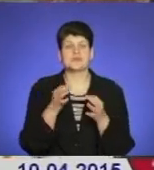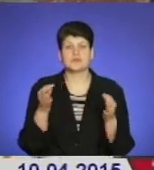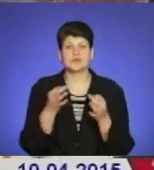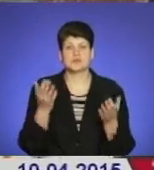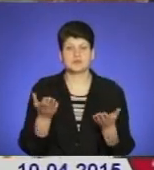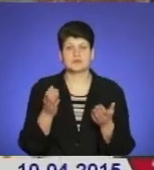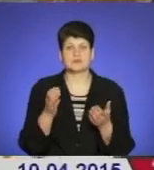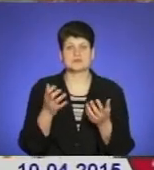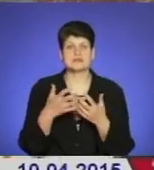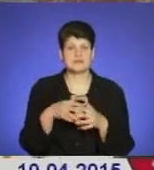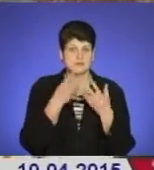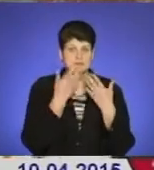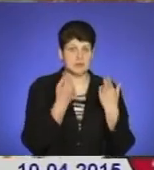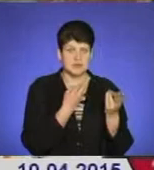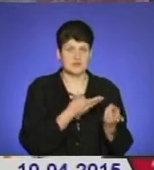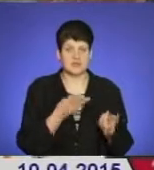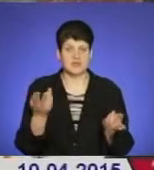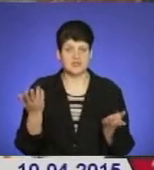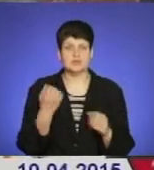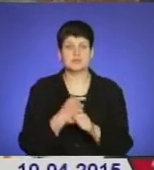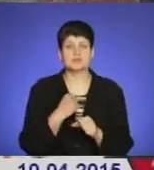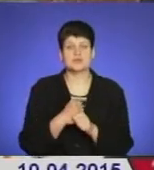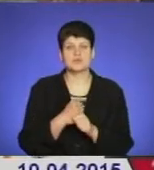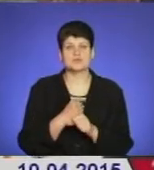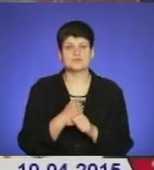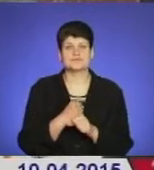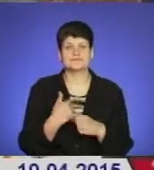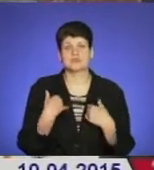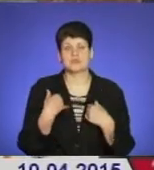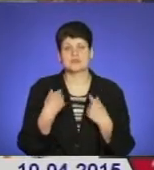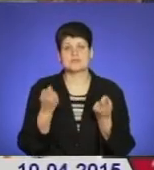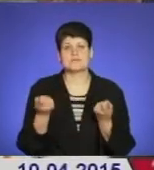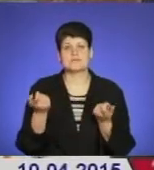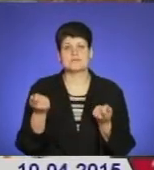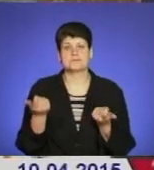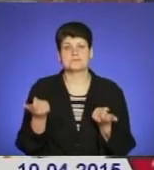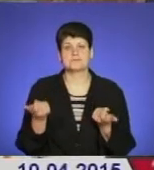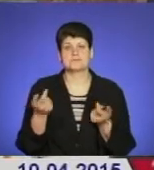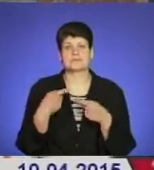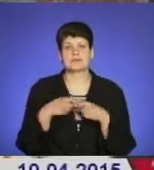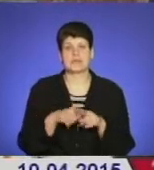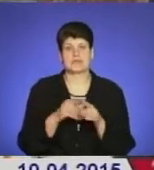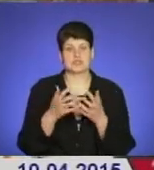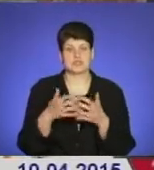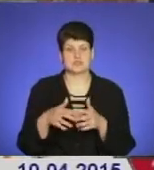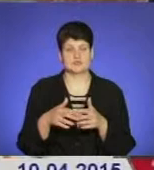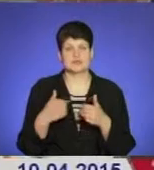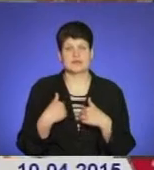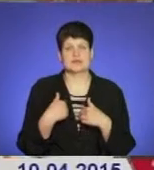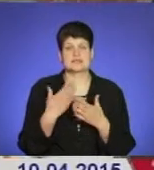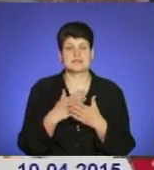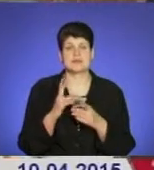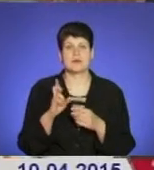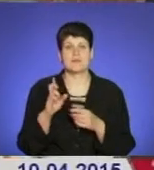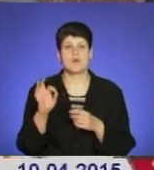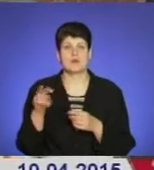нічого. Ви як бачите, що ми працюємо, в нас ще мало технічних засобів. У нас тільки